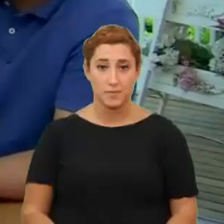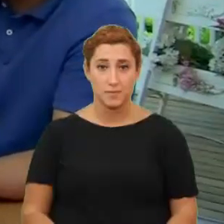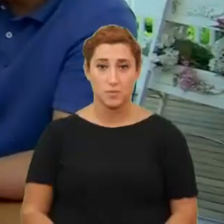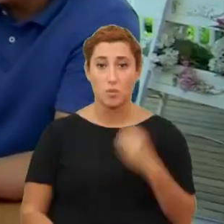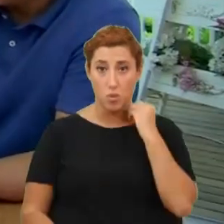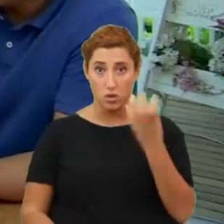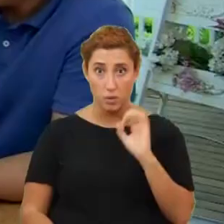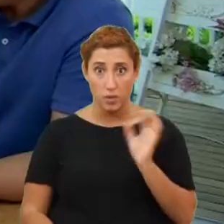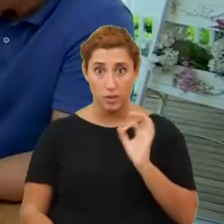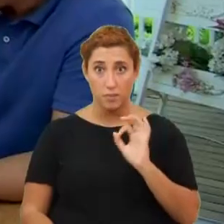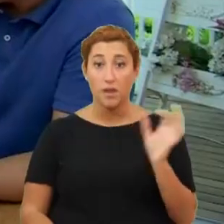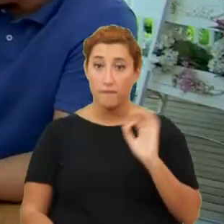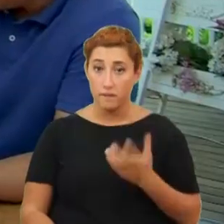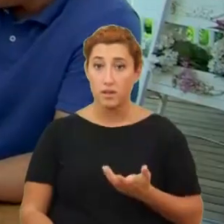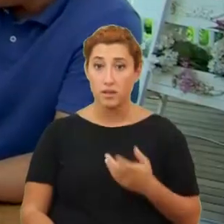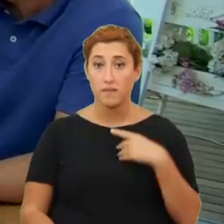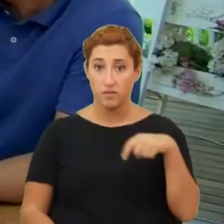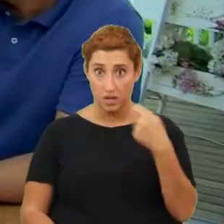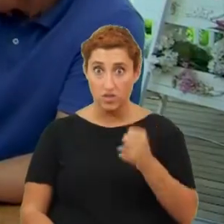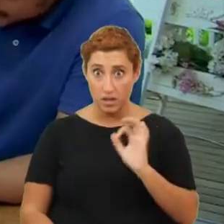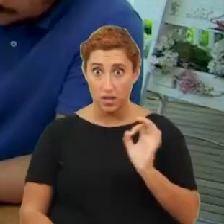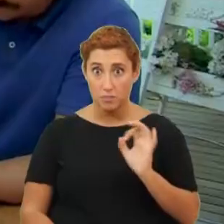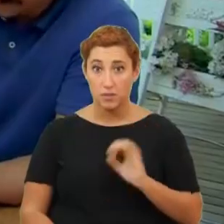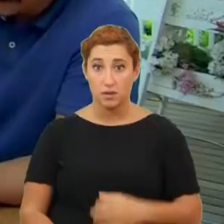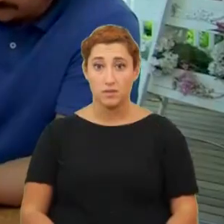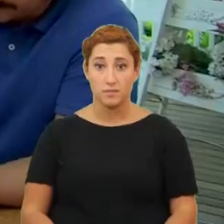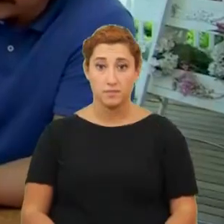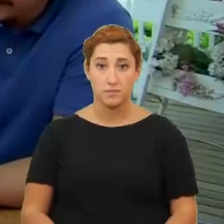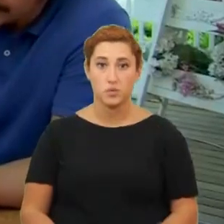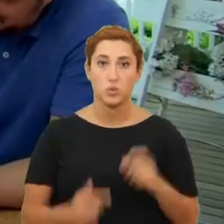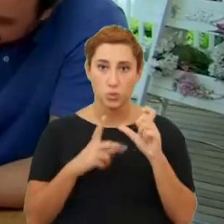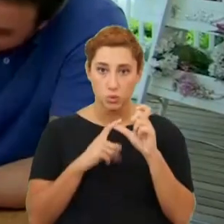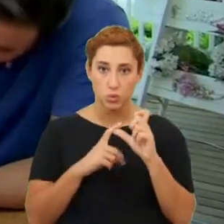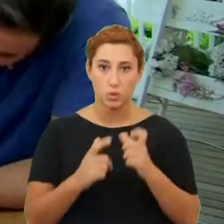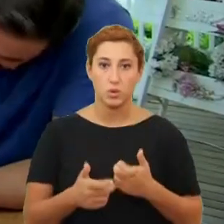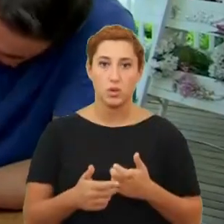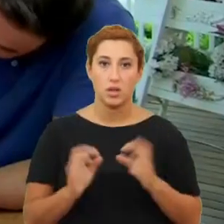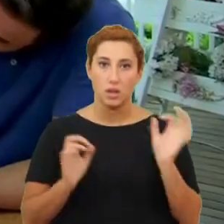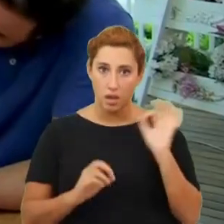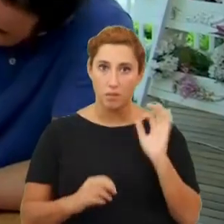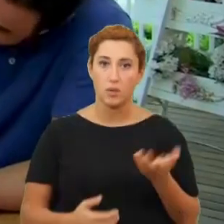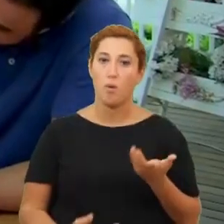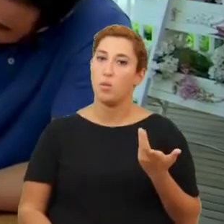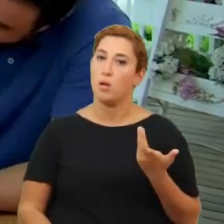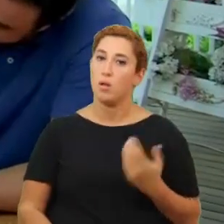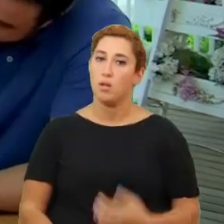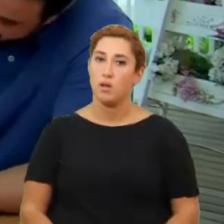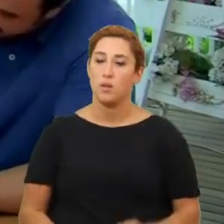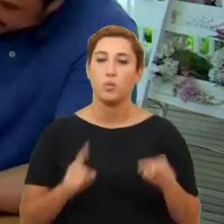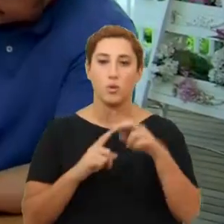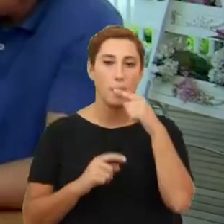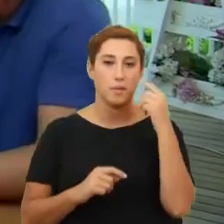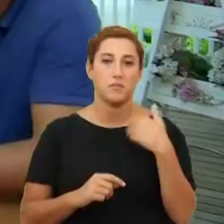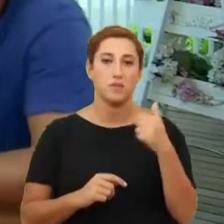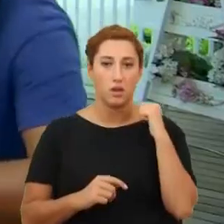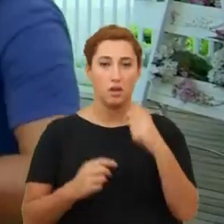Tamam. Borç alayım değil mi? Evet. Vereceksin değil mi? Şükrü, tabii canım. Allah Allah, Nurhan Bey